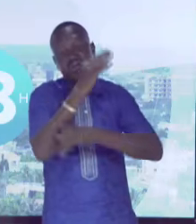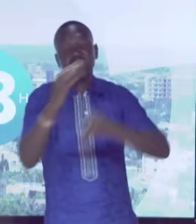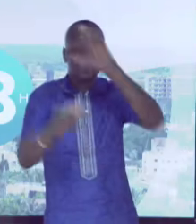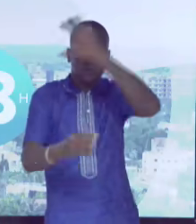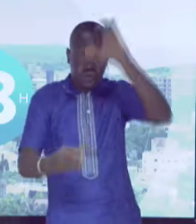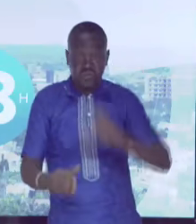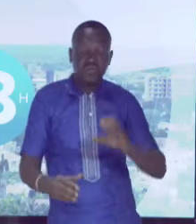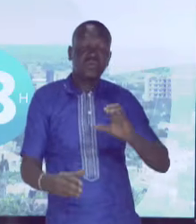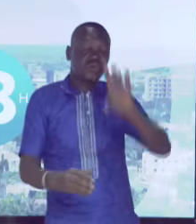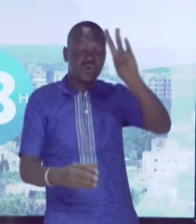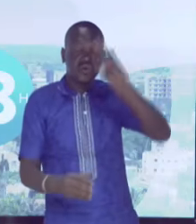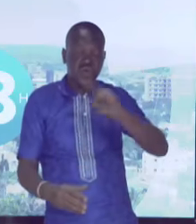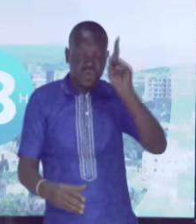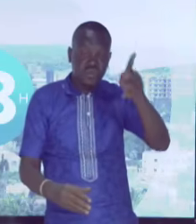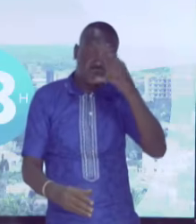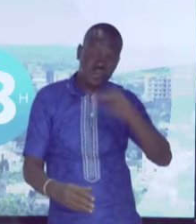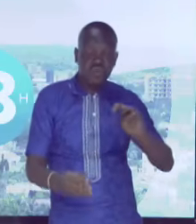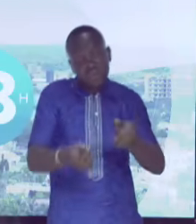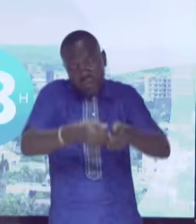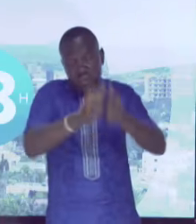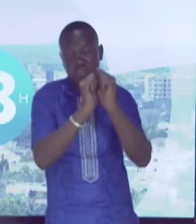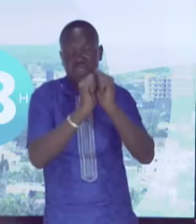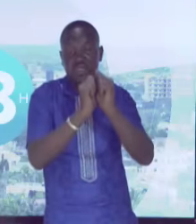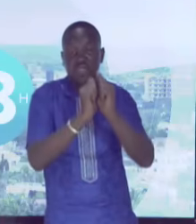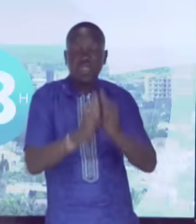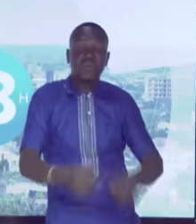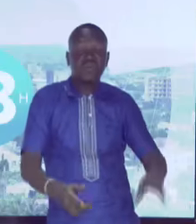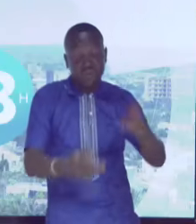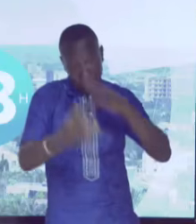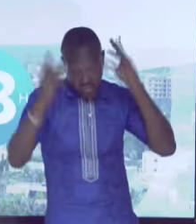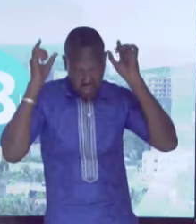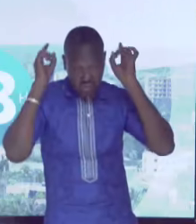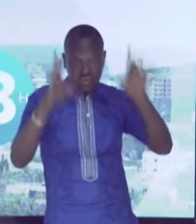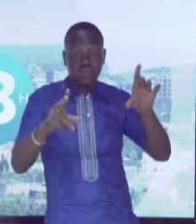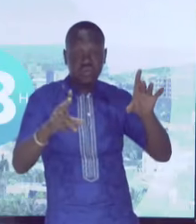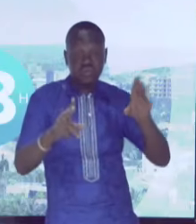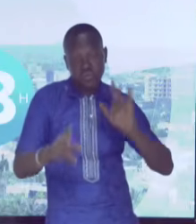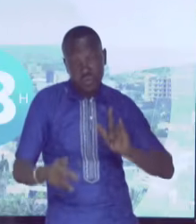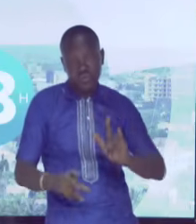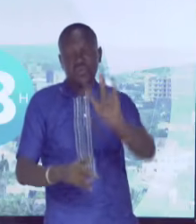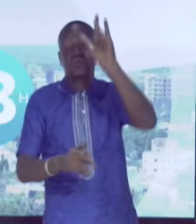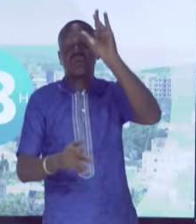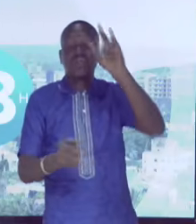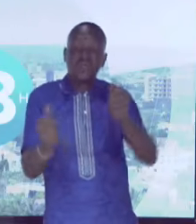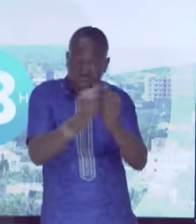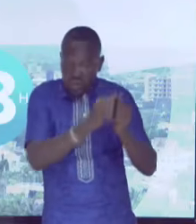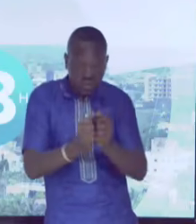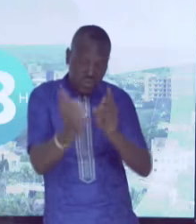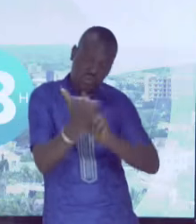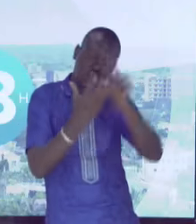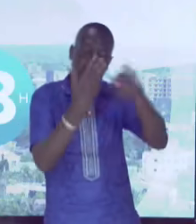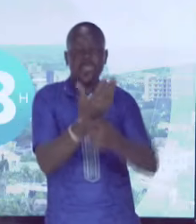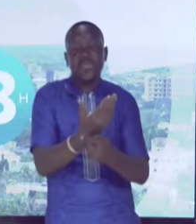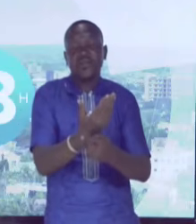92 km, et des voiries d'accès à la stèle en hommage aux victimes du crash Air Algérie. L'ensemble de ces 7 projets, plus de